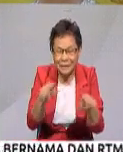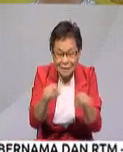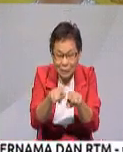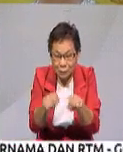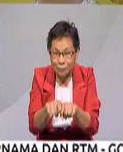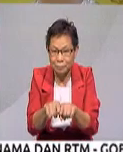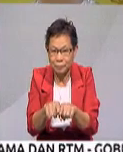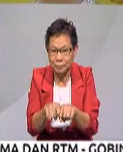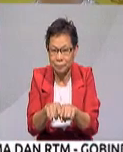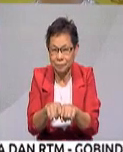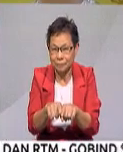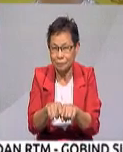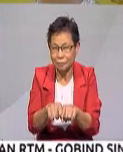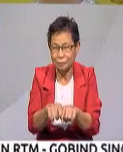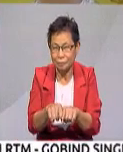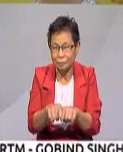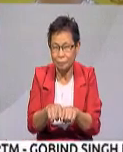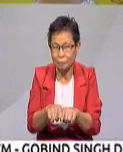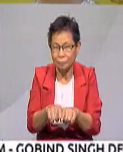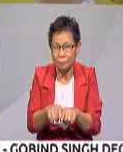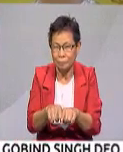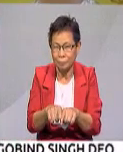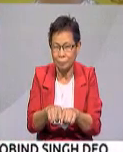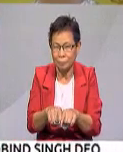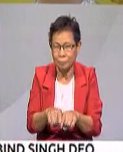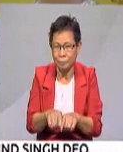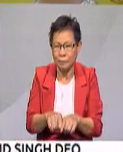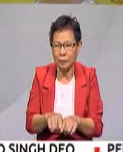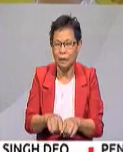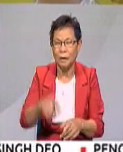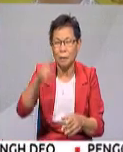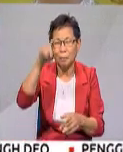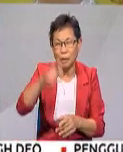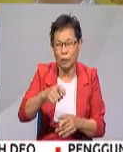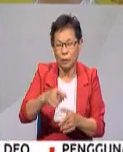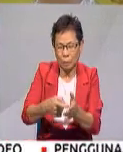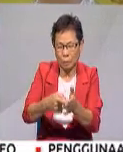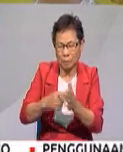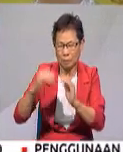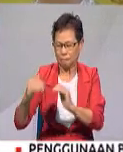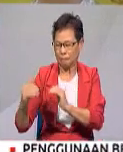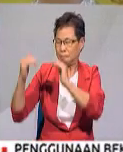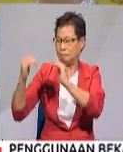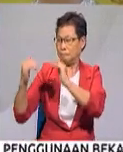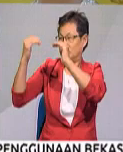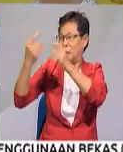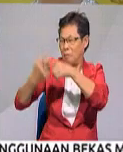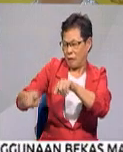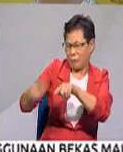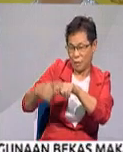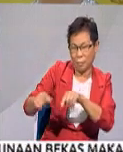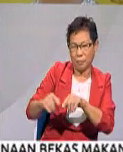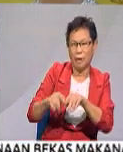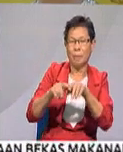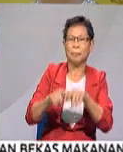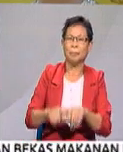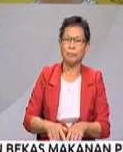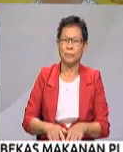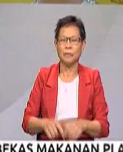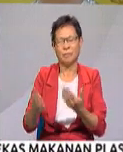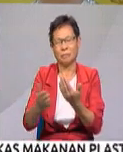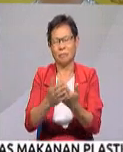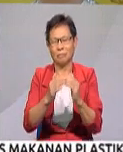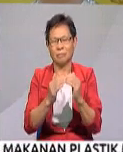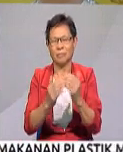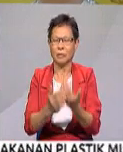ini memerlukan paradigma yang progresif yang membolehkan rakyat berasa senang dan